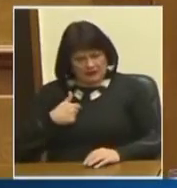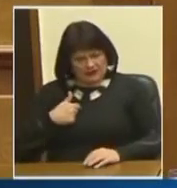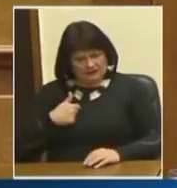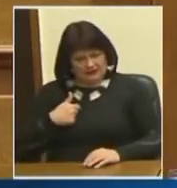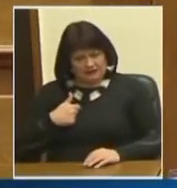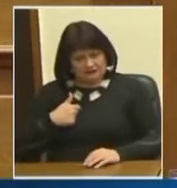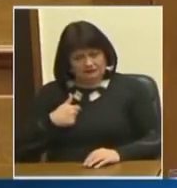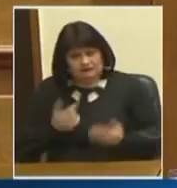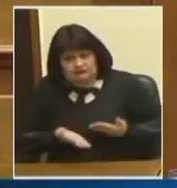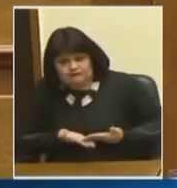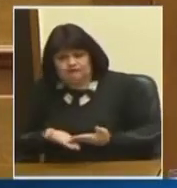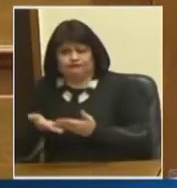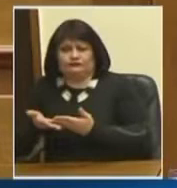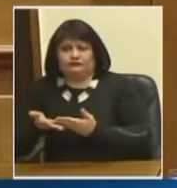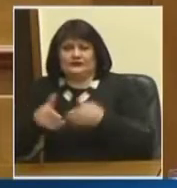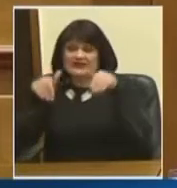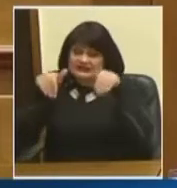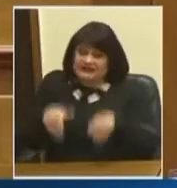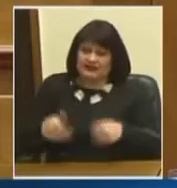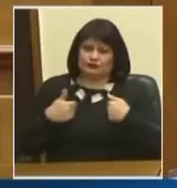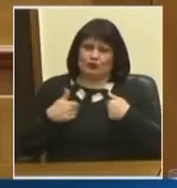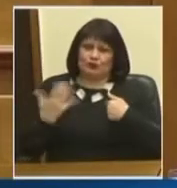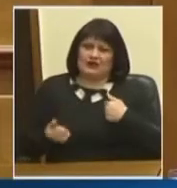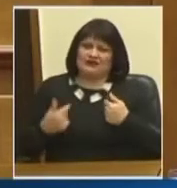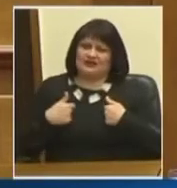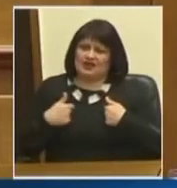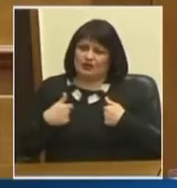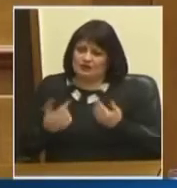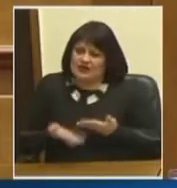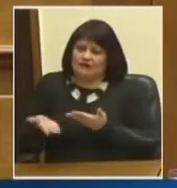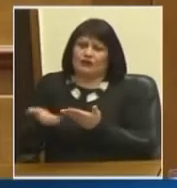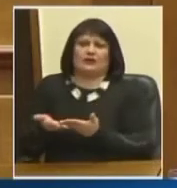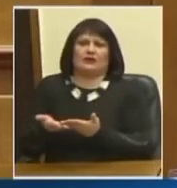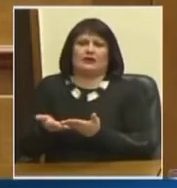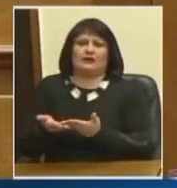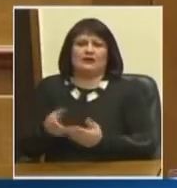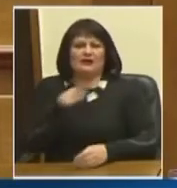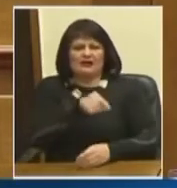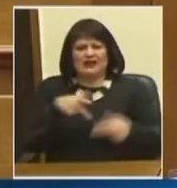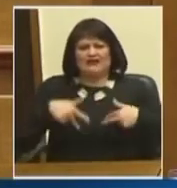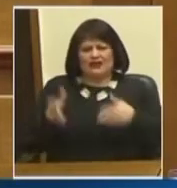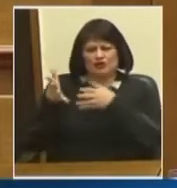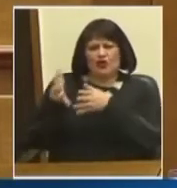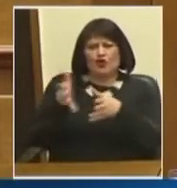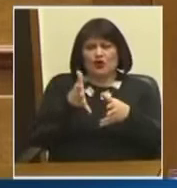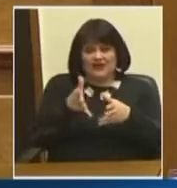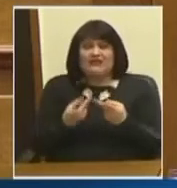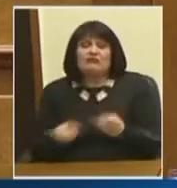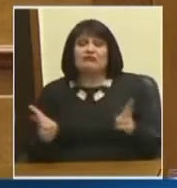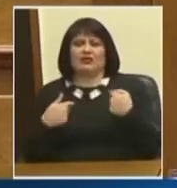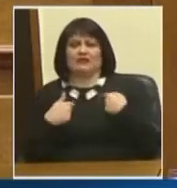την αμέριστη συμπαράστασή μας, αλλά και το σεβασμό μας, αλλά και ότι αυτή η κοροϊδία της κυβέρνησης δεν πρόκειται να